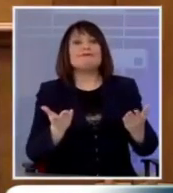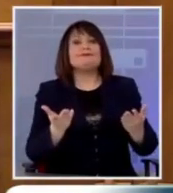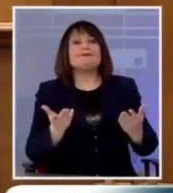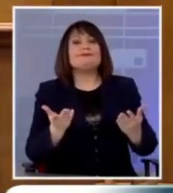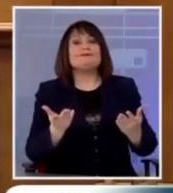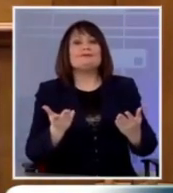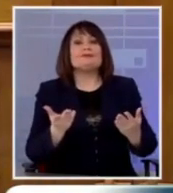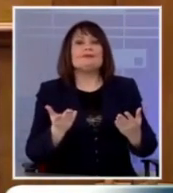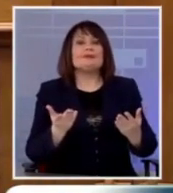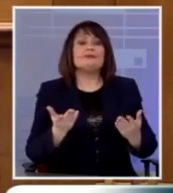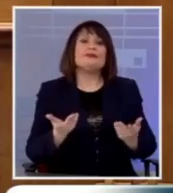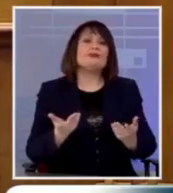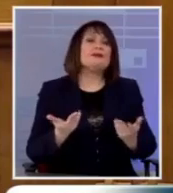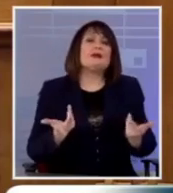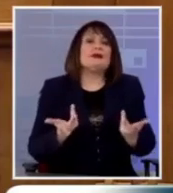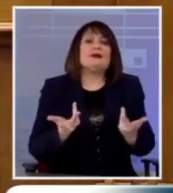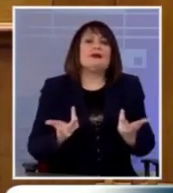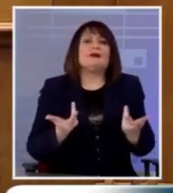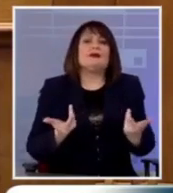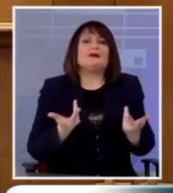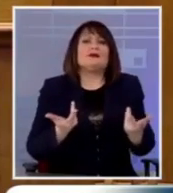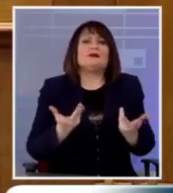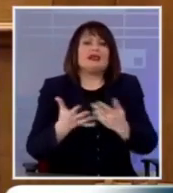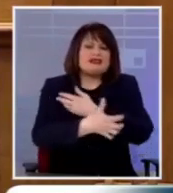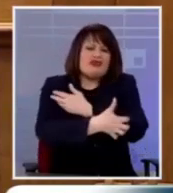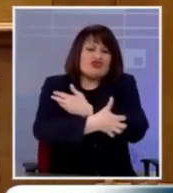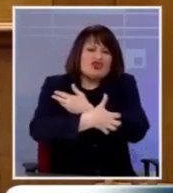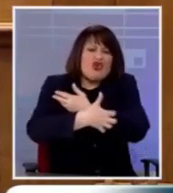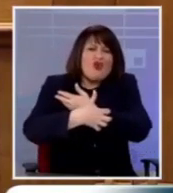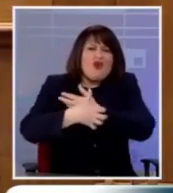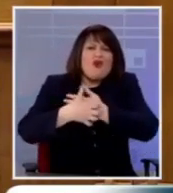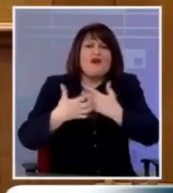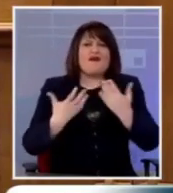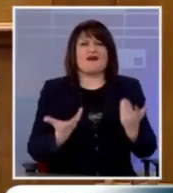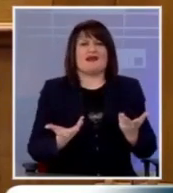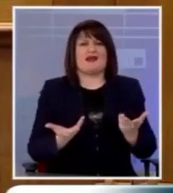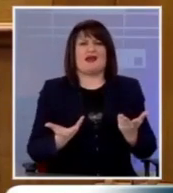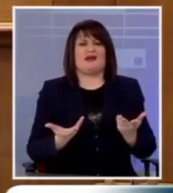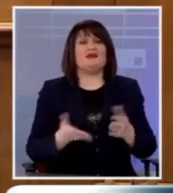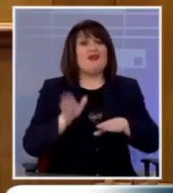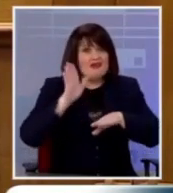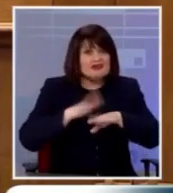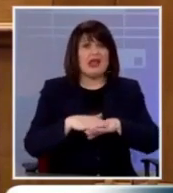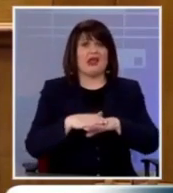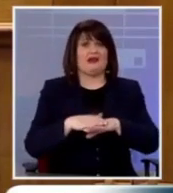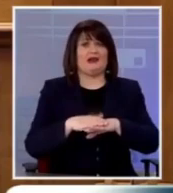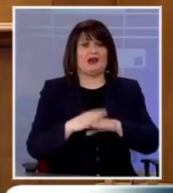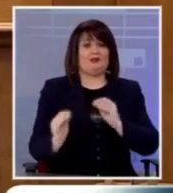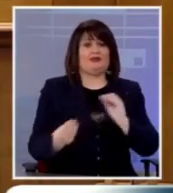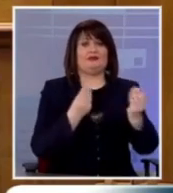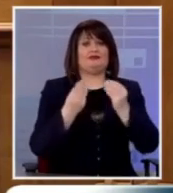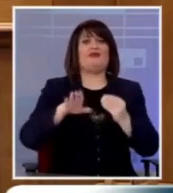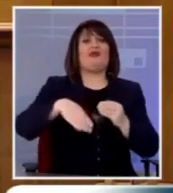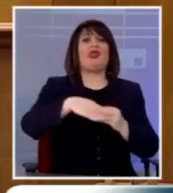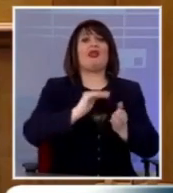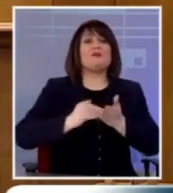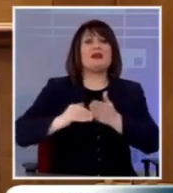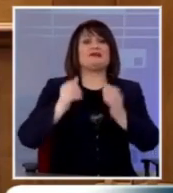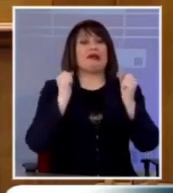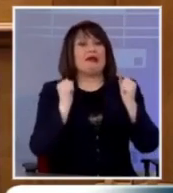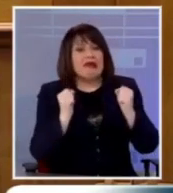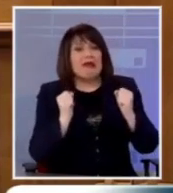στην υγειονομική ένδυα που δημιούργησαν μέσα από την υποβάθμιση των υπηρεσιών